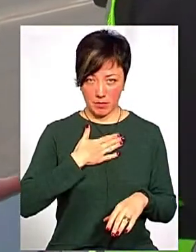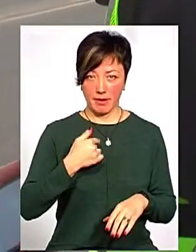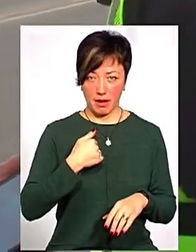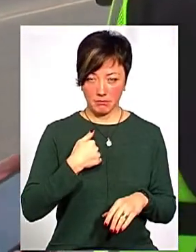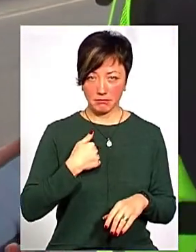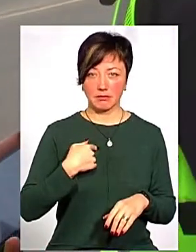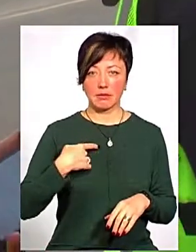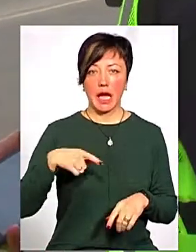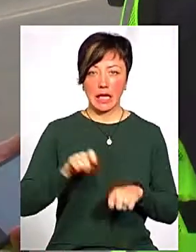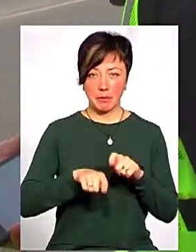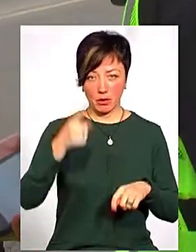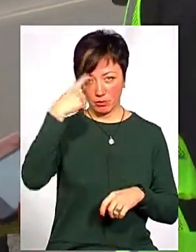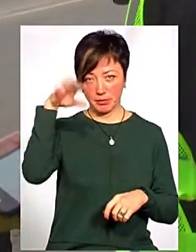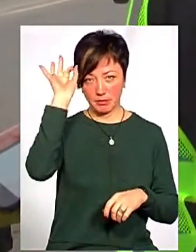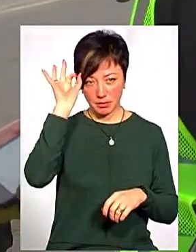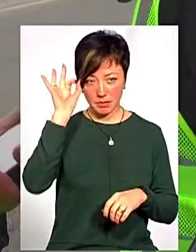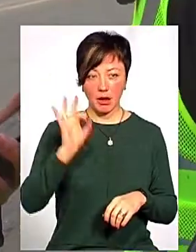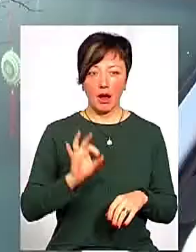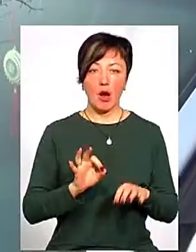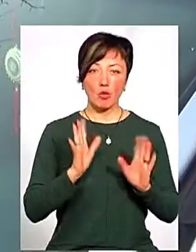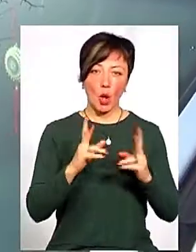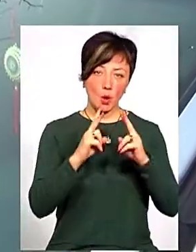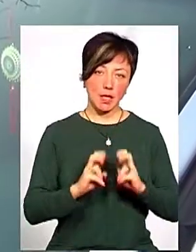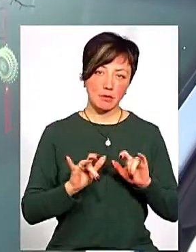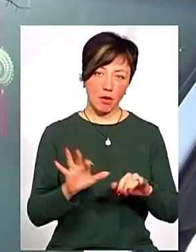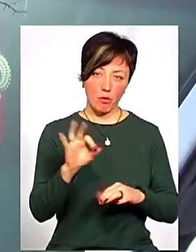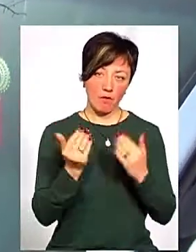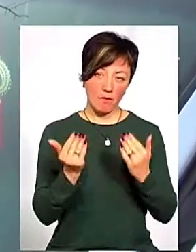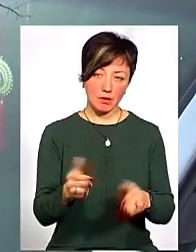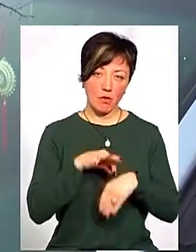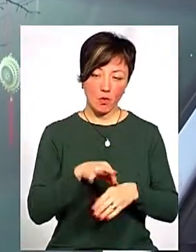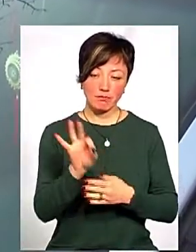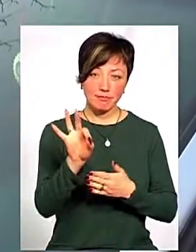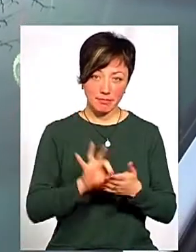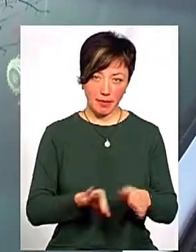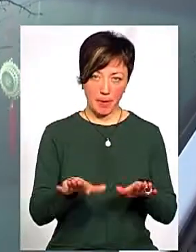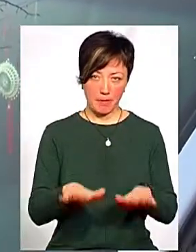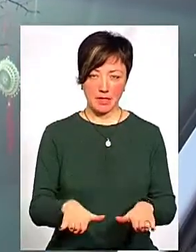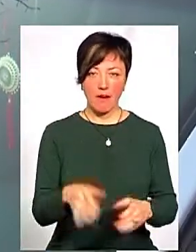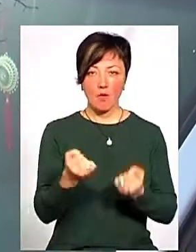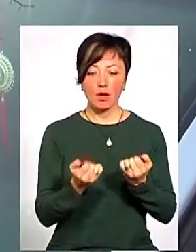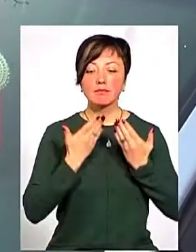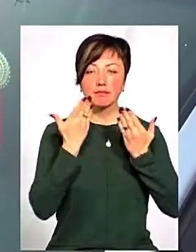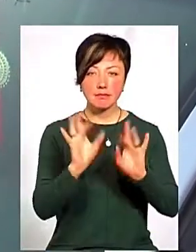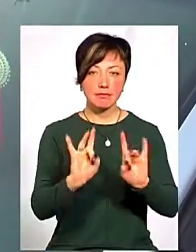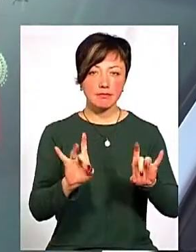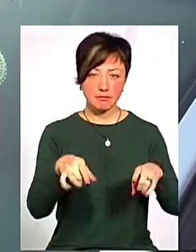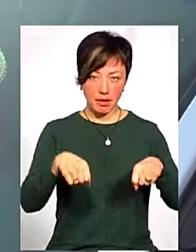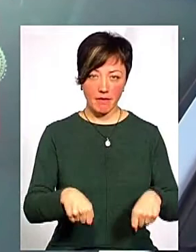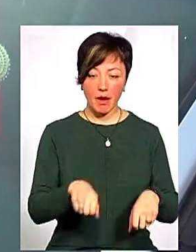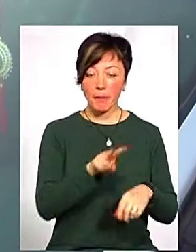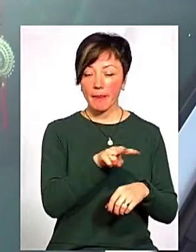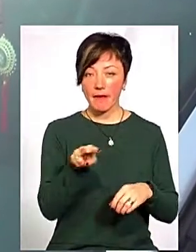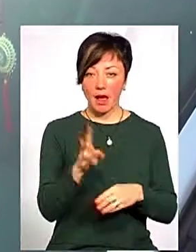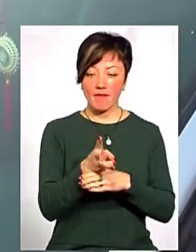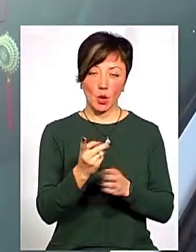Олександром Леонідовичем, буде розглянута справа стосовно вас. Розгляд справи проводять одразу на місці. Водію зачитують права, передивляються